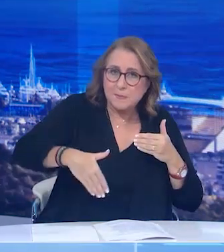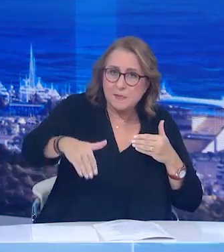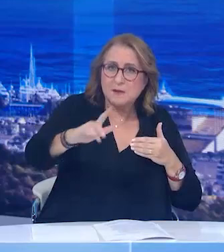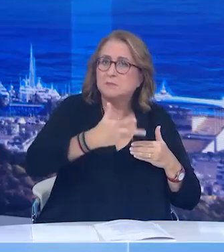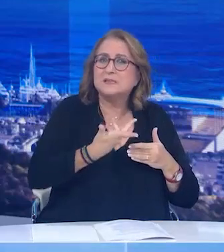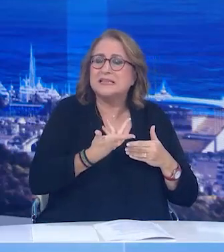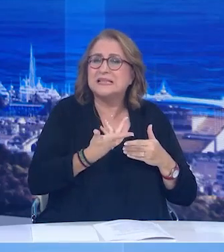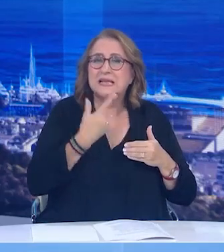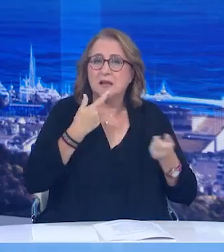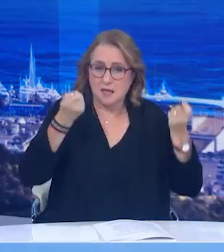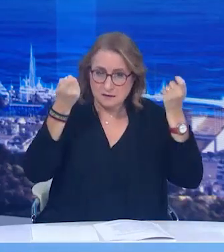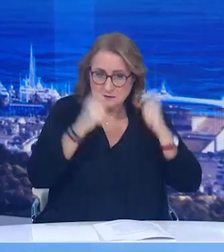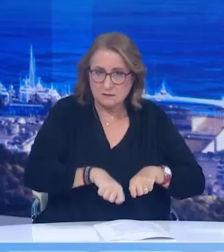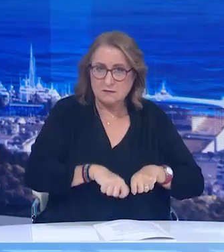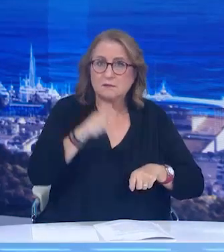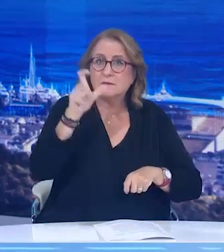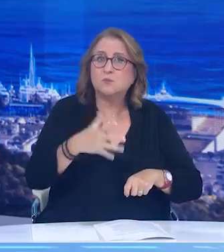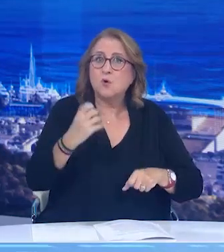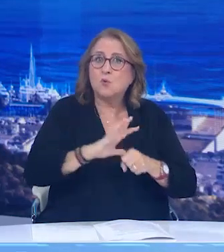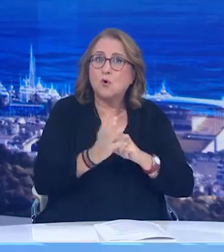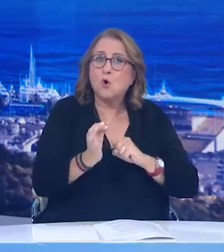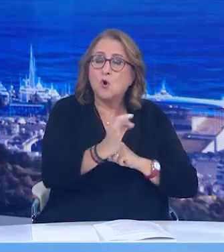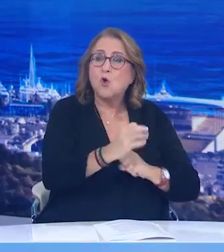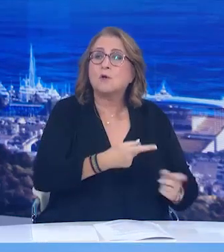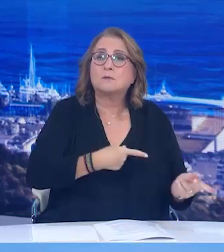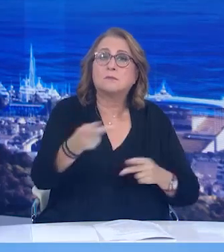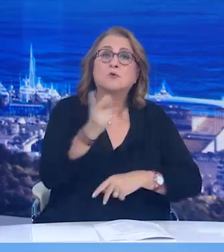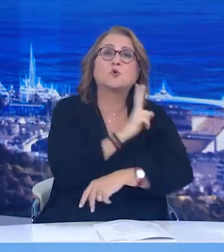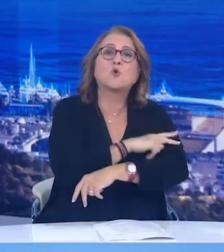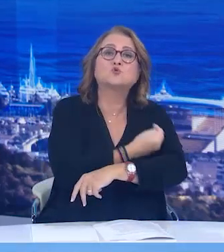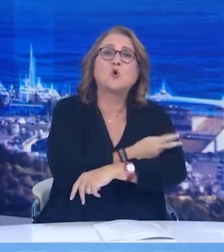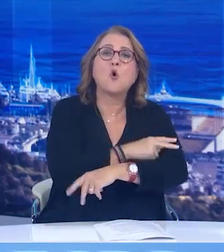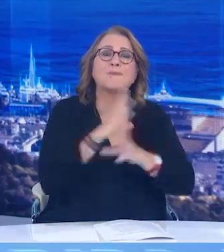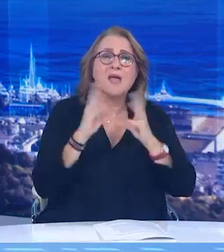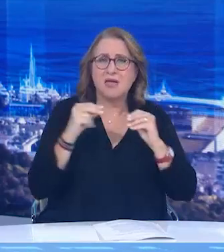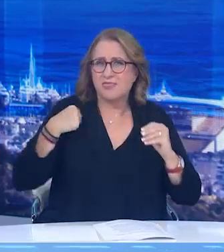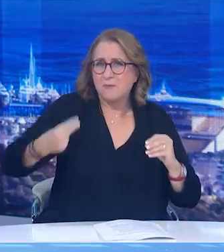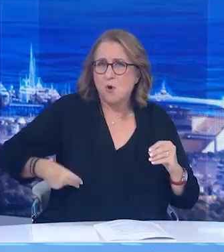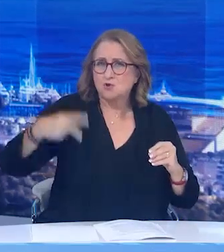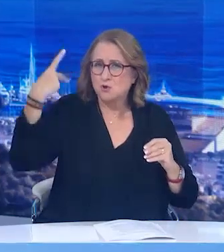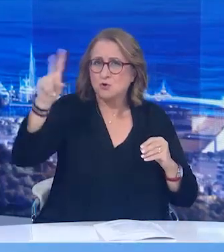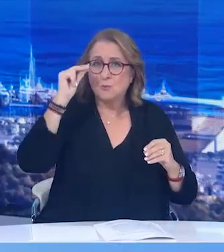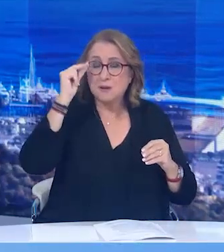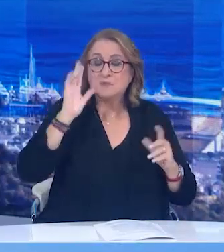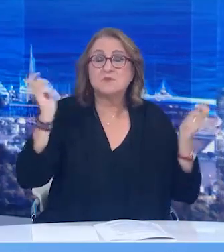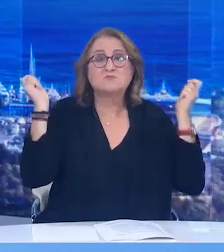θα νοσηλεύονται ασθενείς με COVID σε πανεπιστημιακές κλινικές του ΕΣΥ. Τι